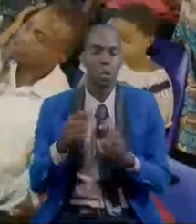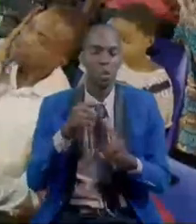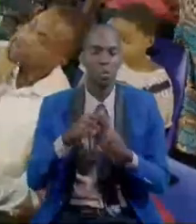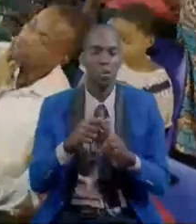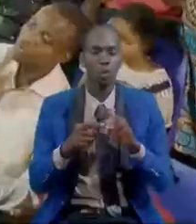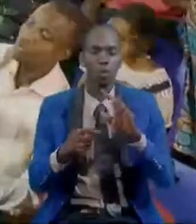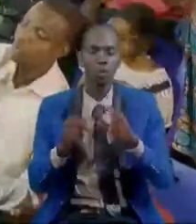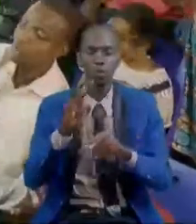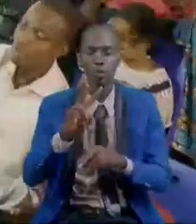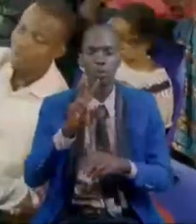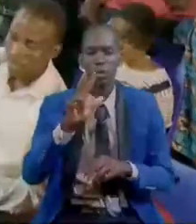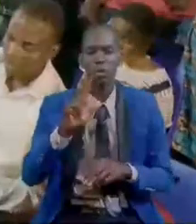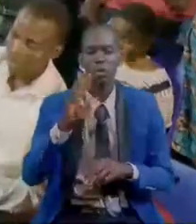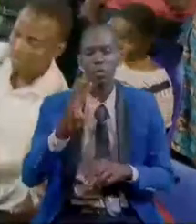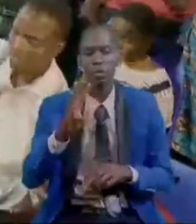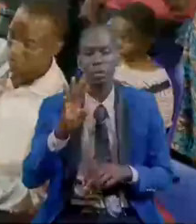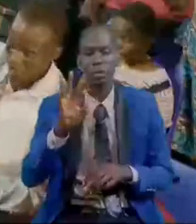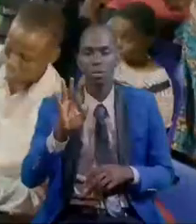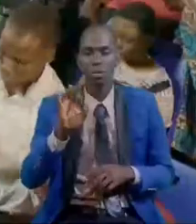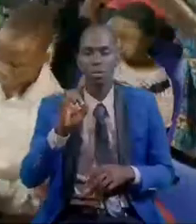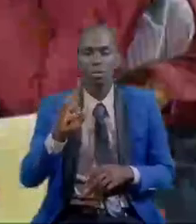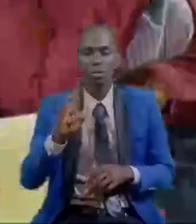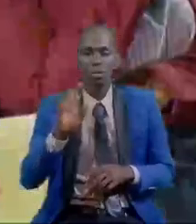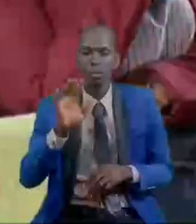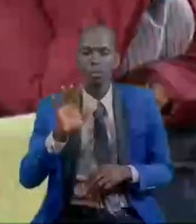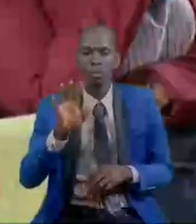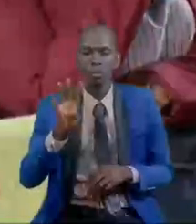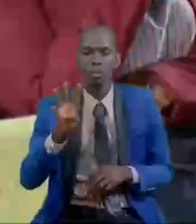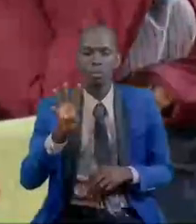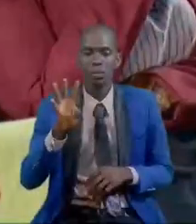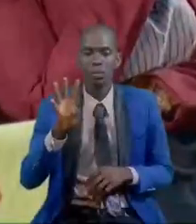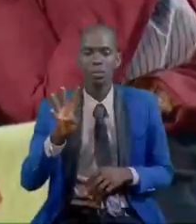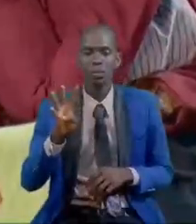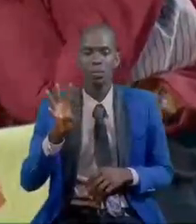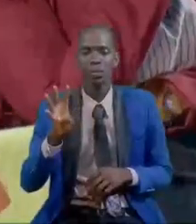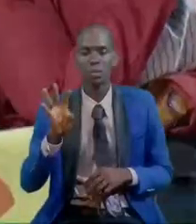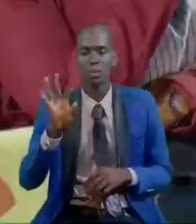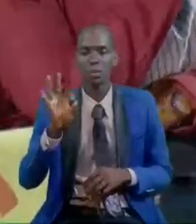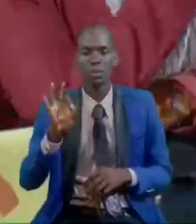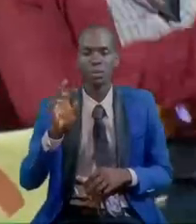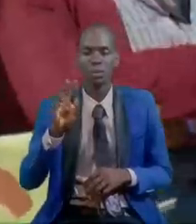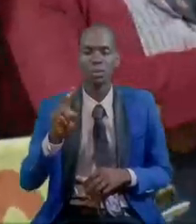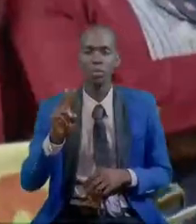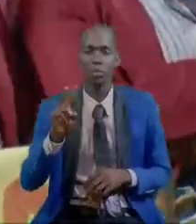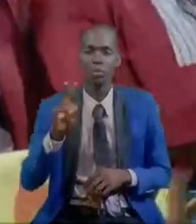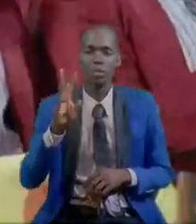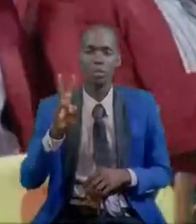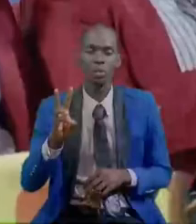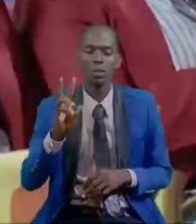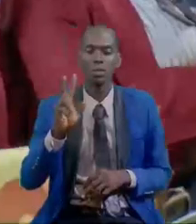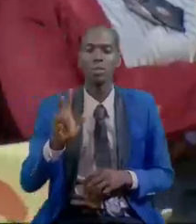Tu peux aussi nous contacter sur ce numéro